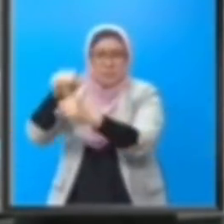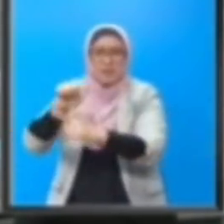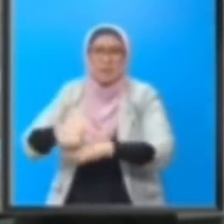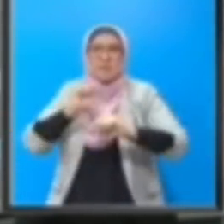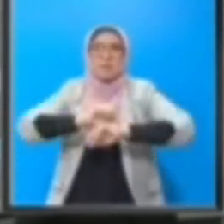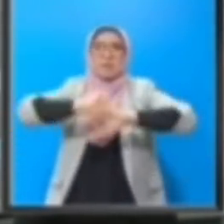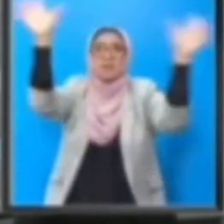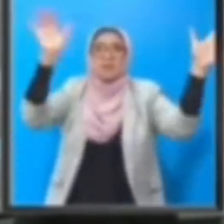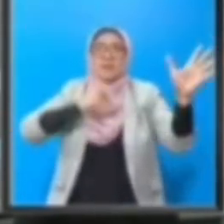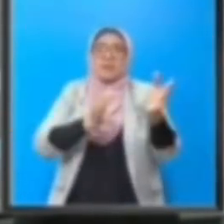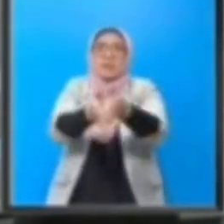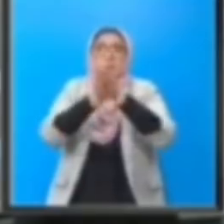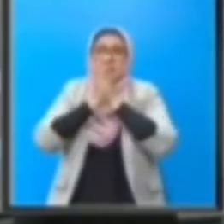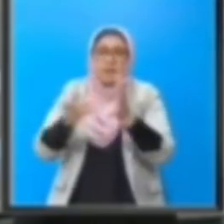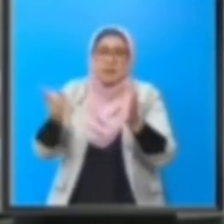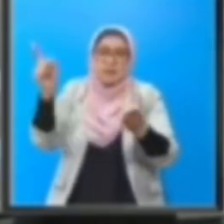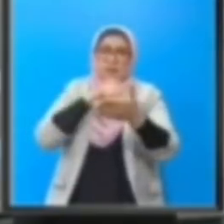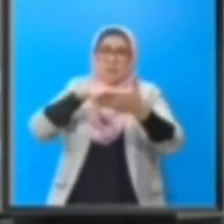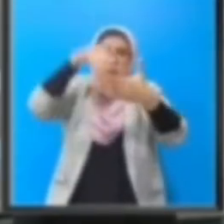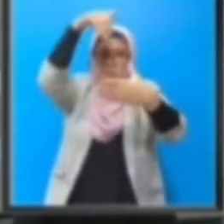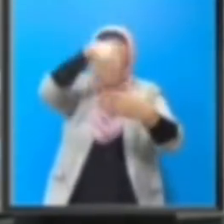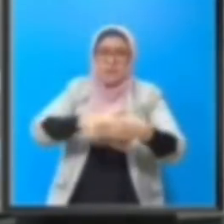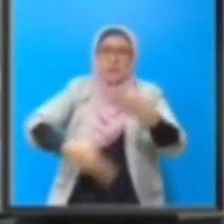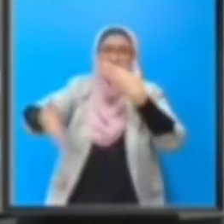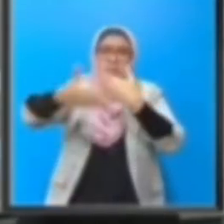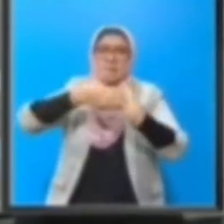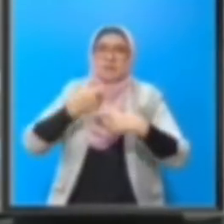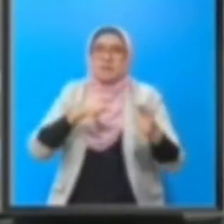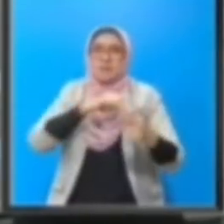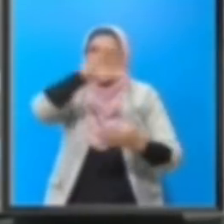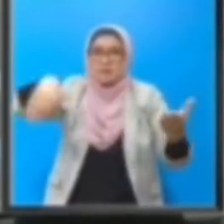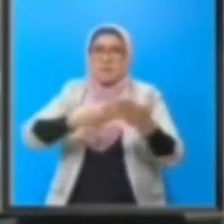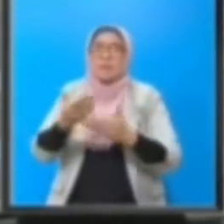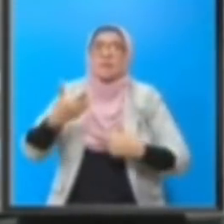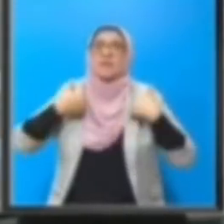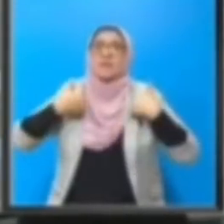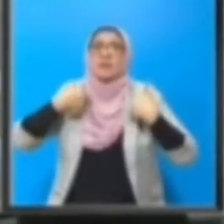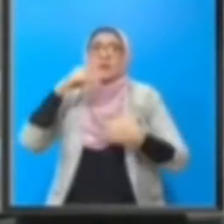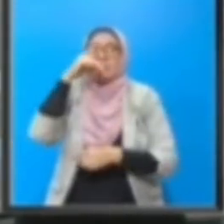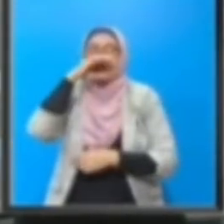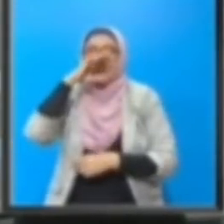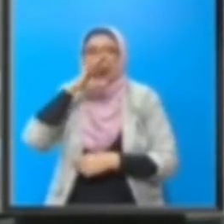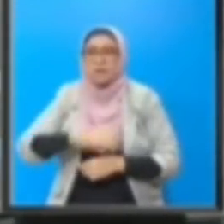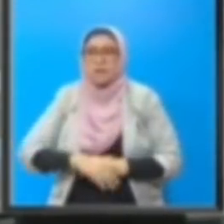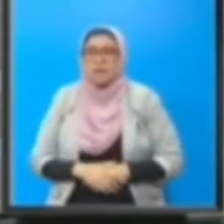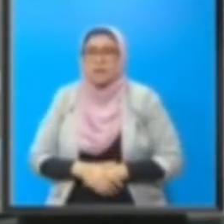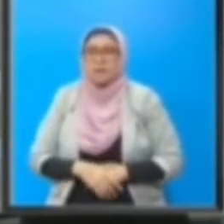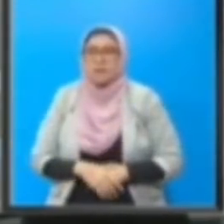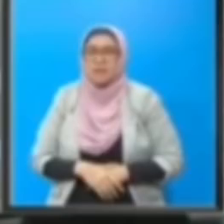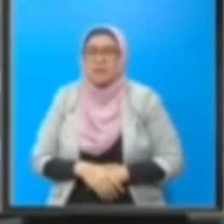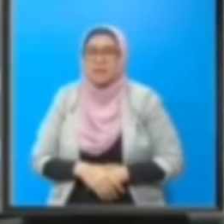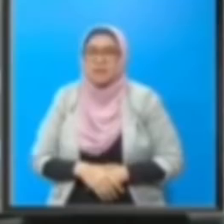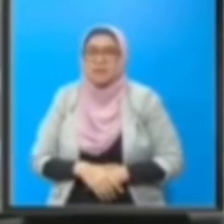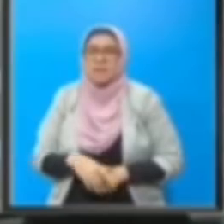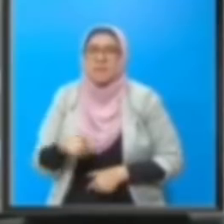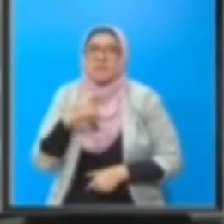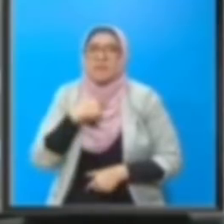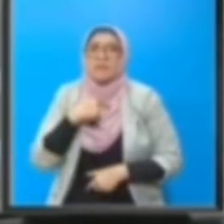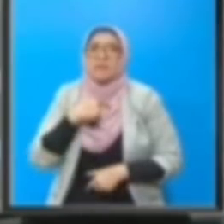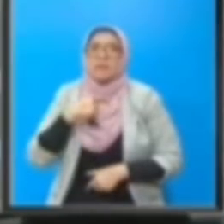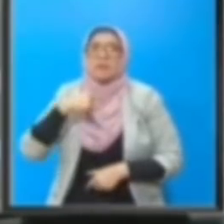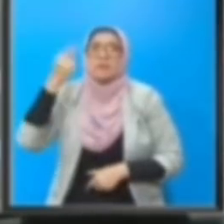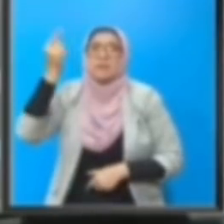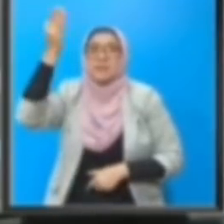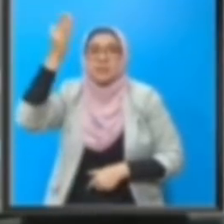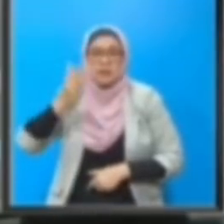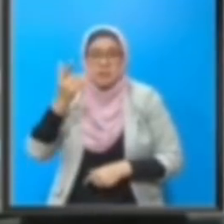kemarin diundi balik. Semua kementerian kemarin diundi balik. Ada penipuan. Speaker, satu je. Speaker, sama ada beliau ada niat